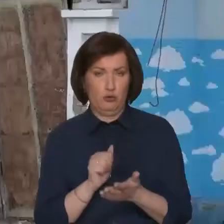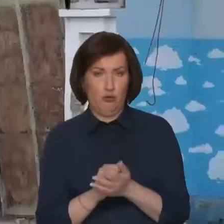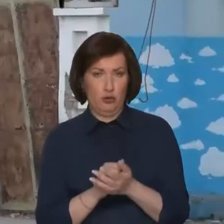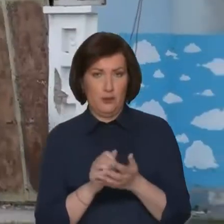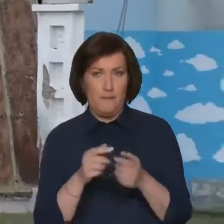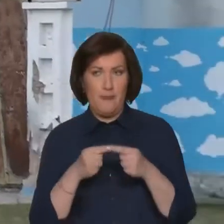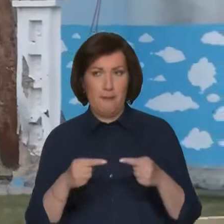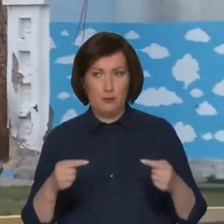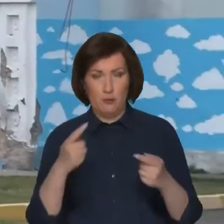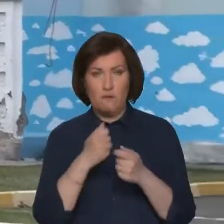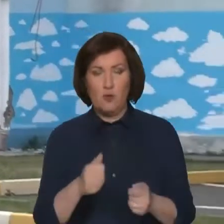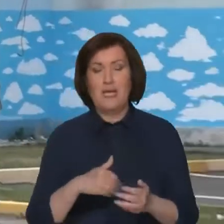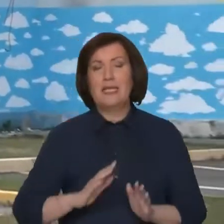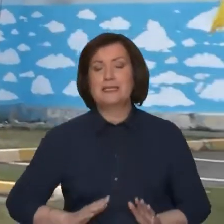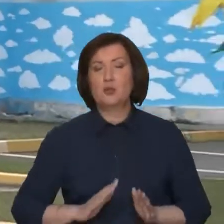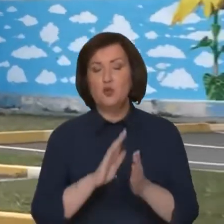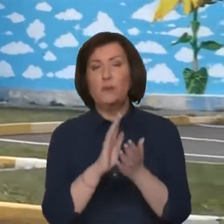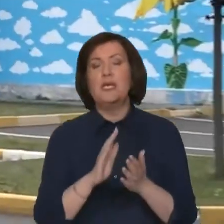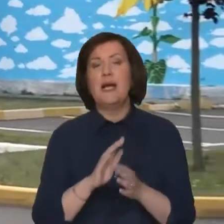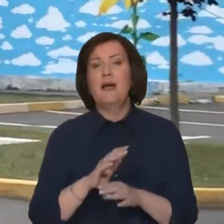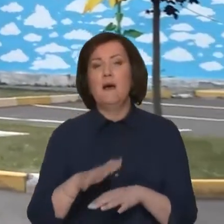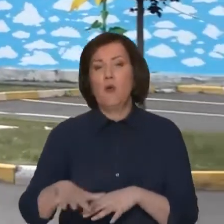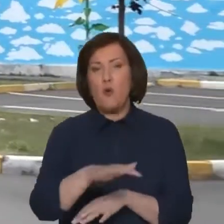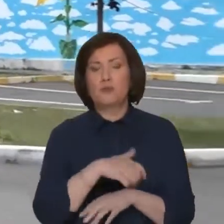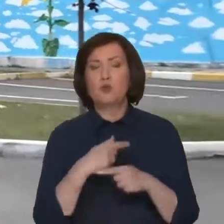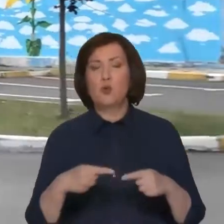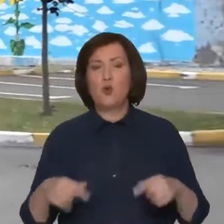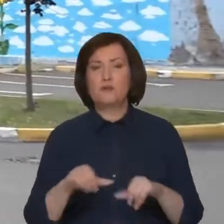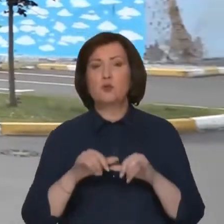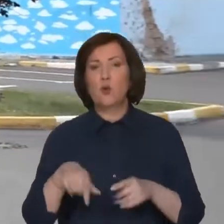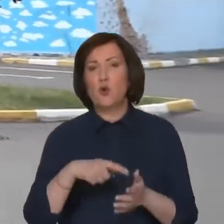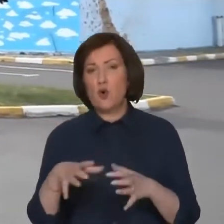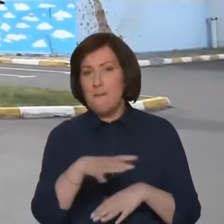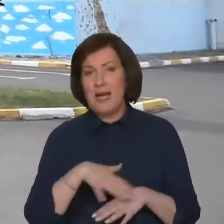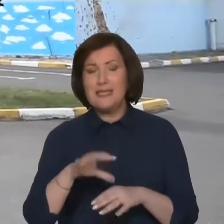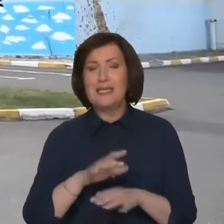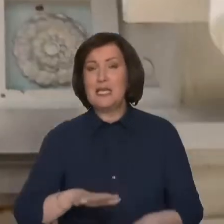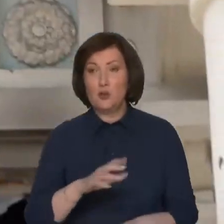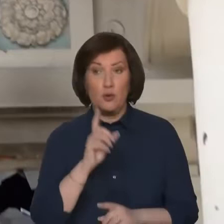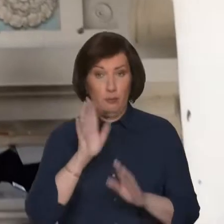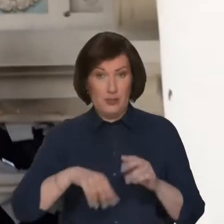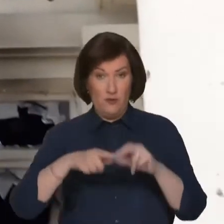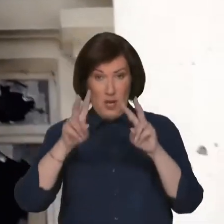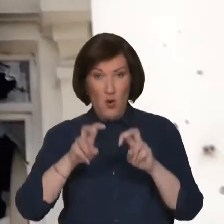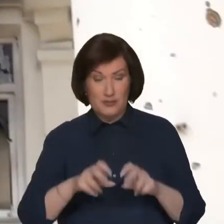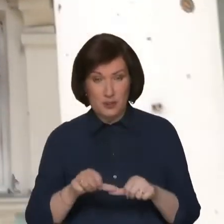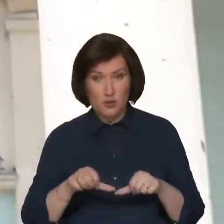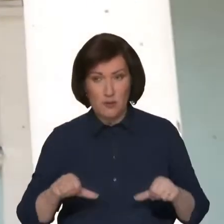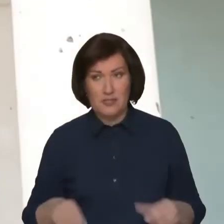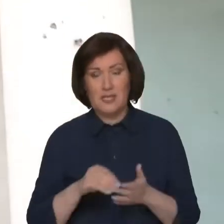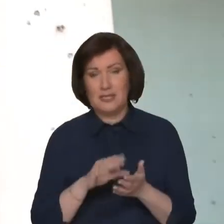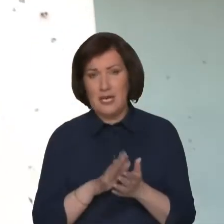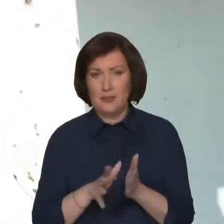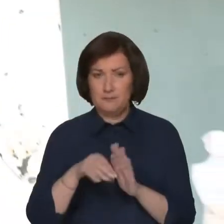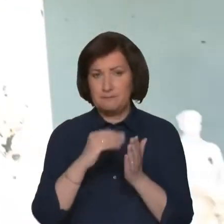майно, повідомив заступник міністра розвитку громад та територій Олександр Дудченко. Після того, як об'єкт обстежить спеціальна комісія, дані внесуть